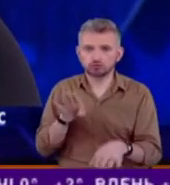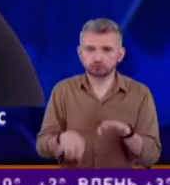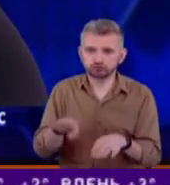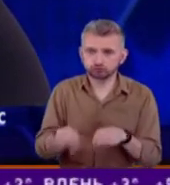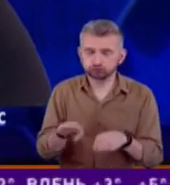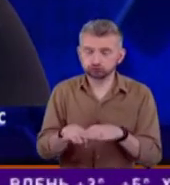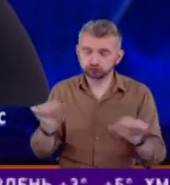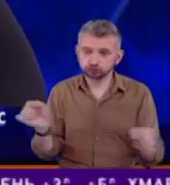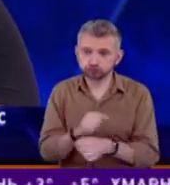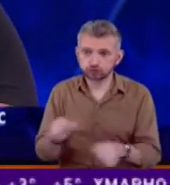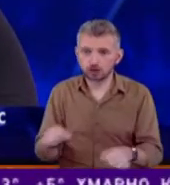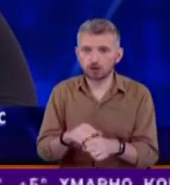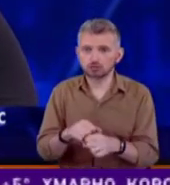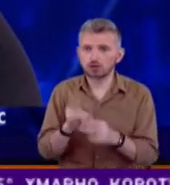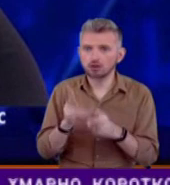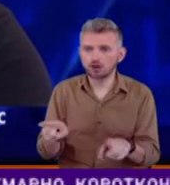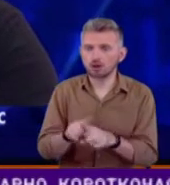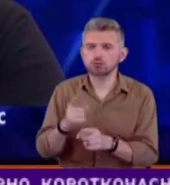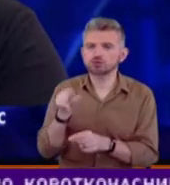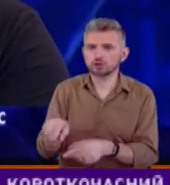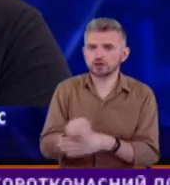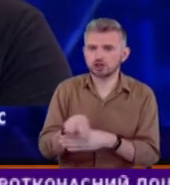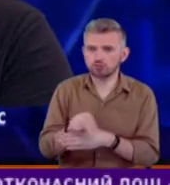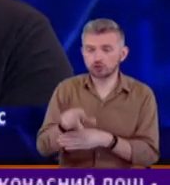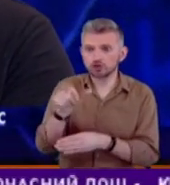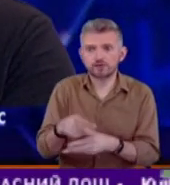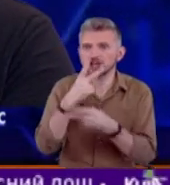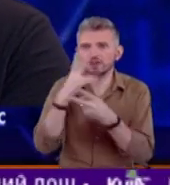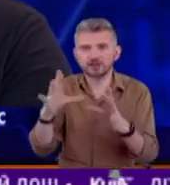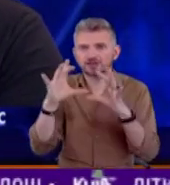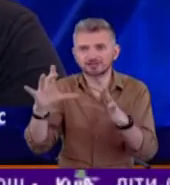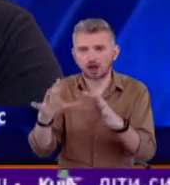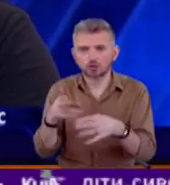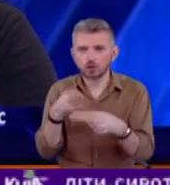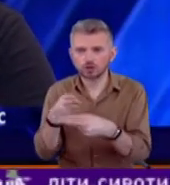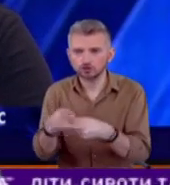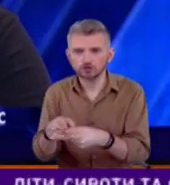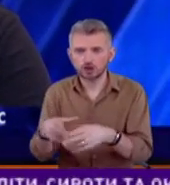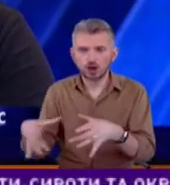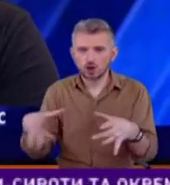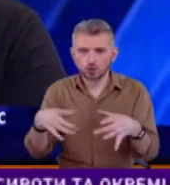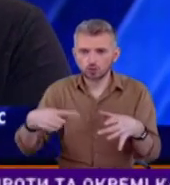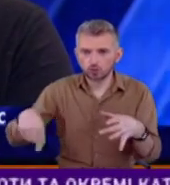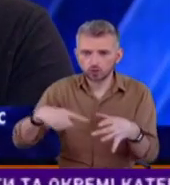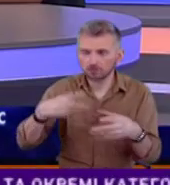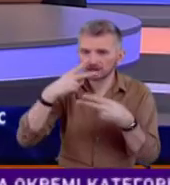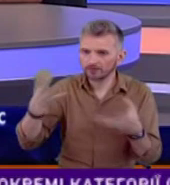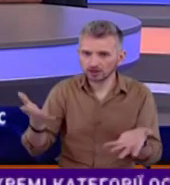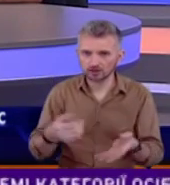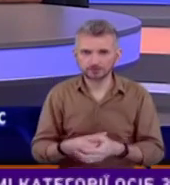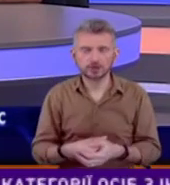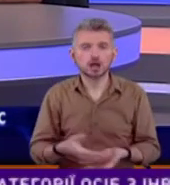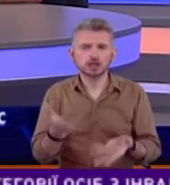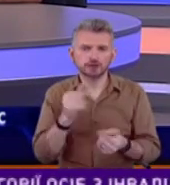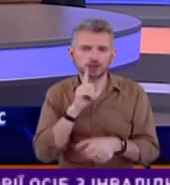машина разбилась, как это так, почему здесь ремонт? І чоловік не бачив там знаки ограничуючі, люки і все остальне. Давайте в цей момент